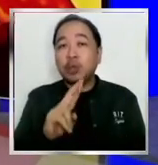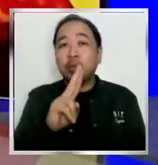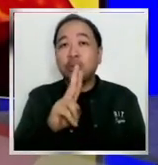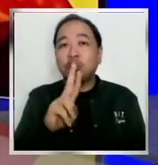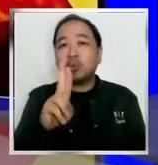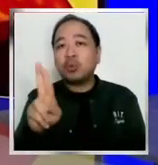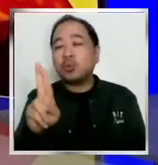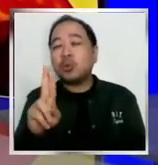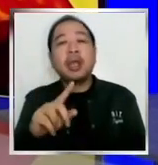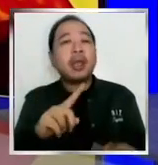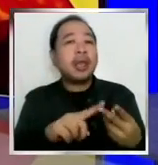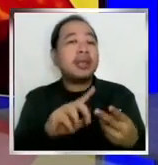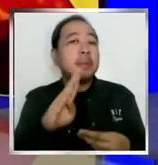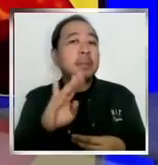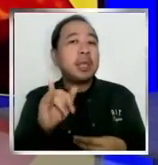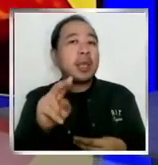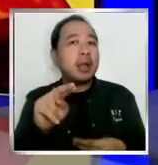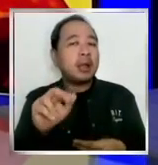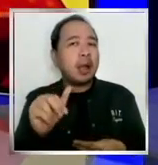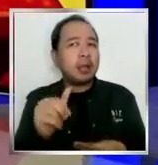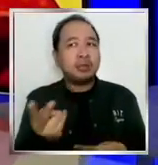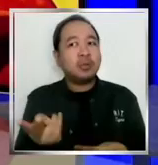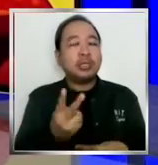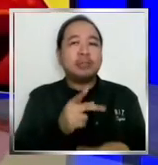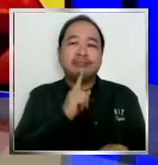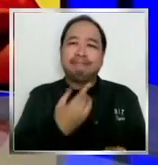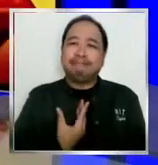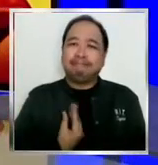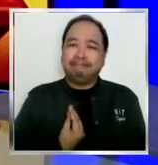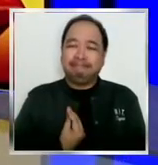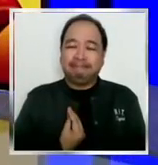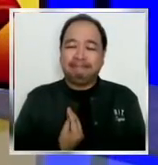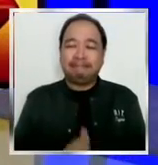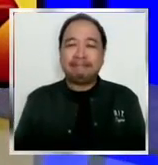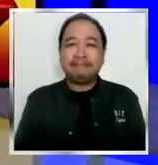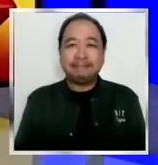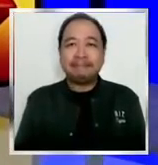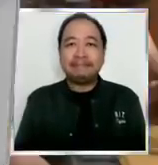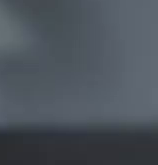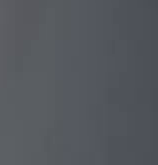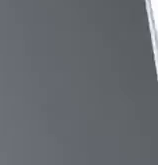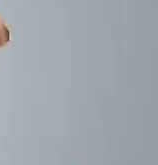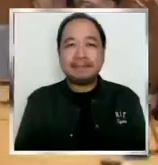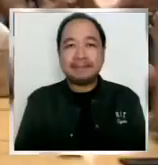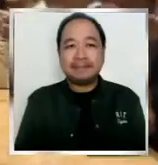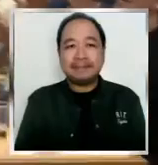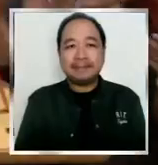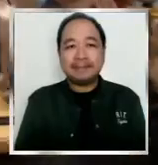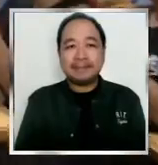Umali na aminadong kinabahan. Kung bakit, alamin sa chika ni Nelson Canlas.